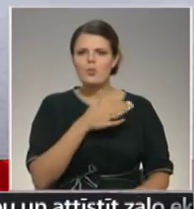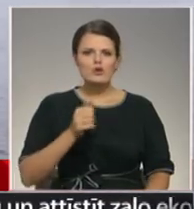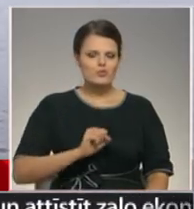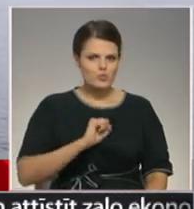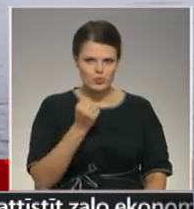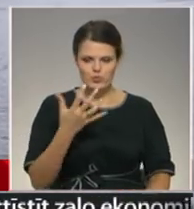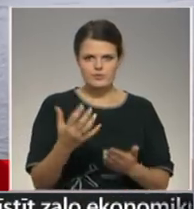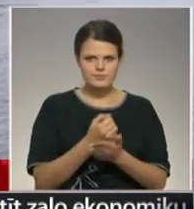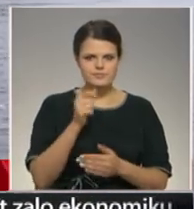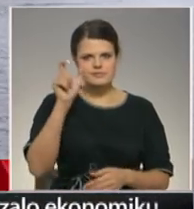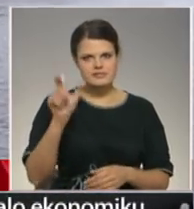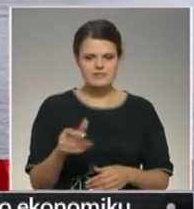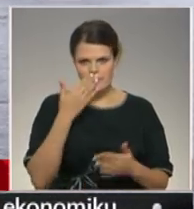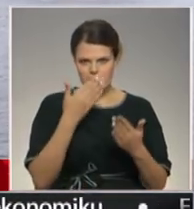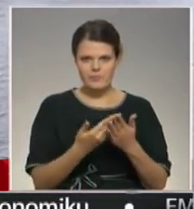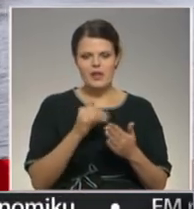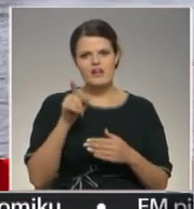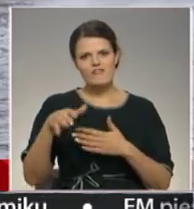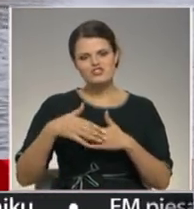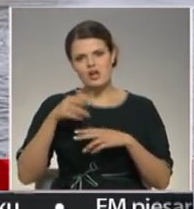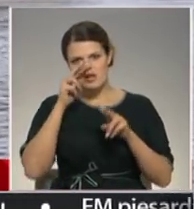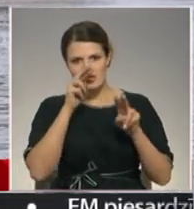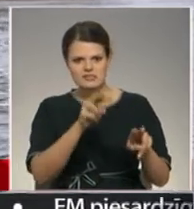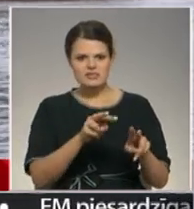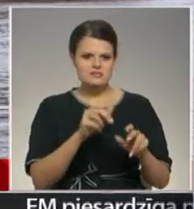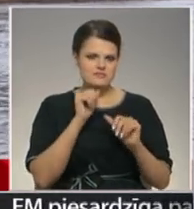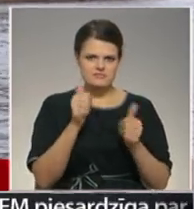jo pierādīt, ja viņš tur krastā skatās.